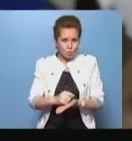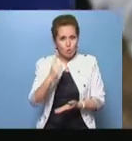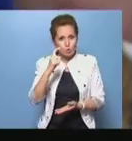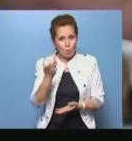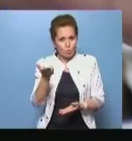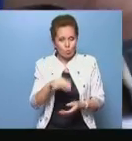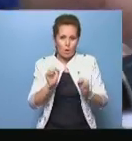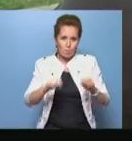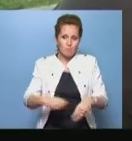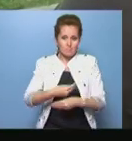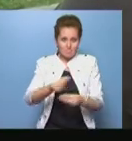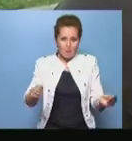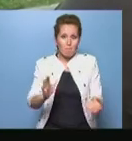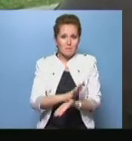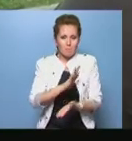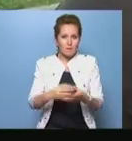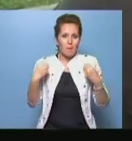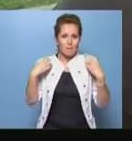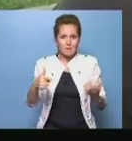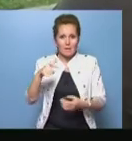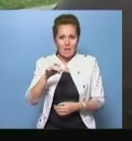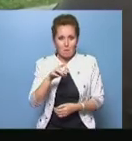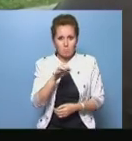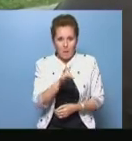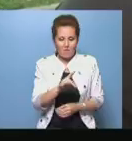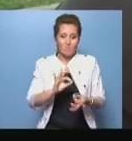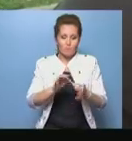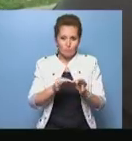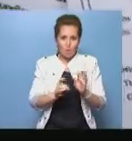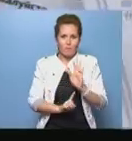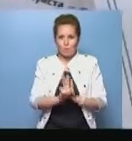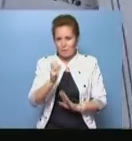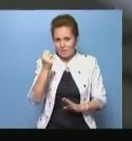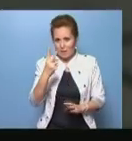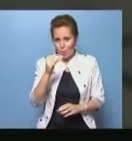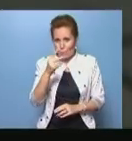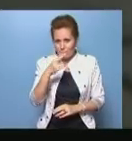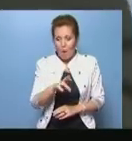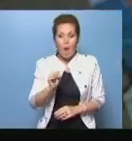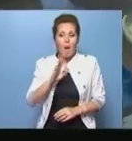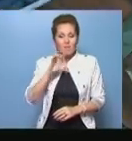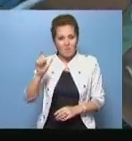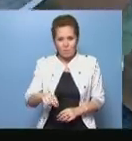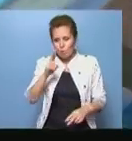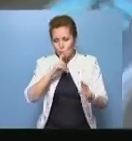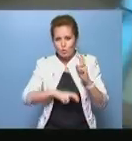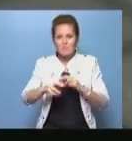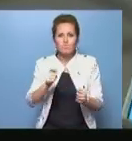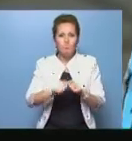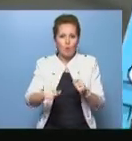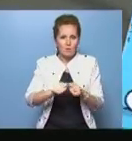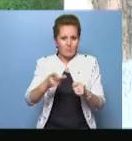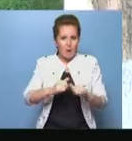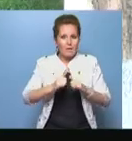будет получить бесплатно на празднике Гербер, который пройдет в Ижевске 12 июня. А Мария ищет спонсоров для развития проекта. Есть